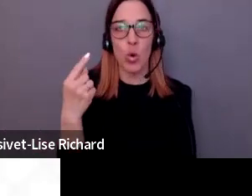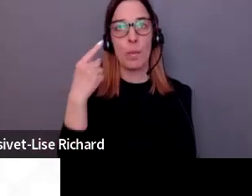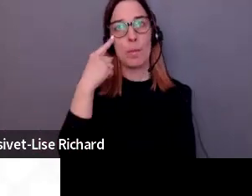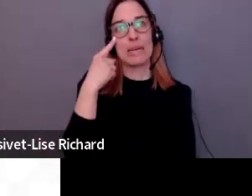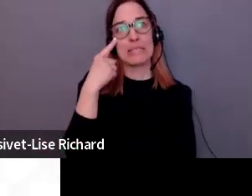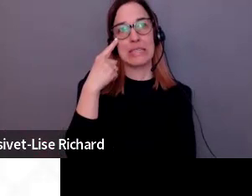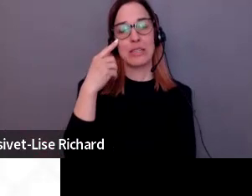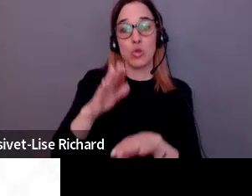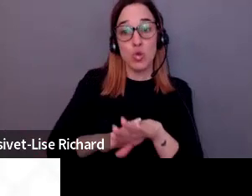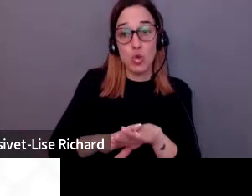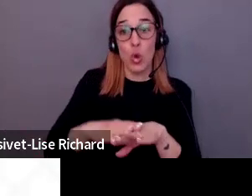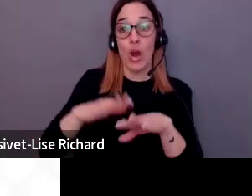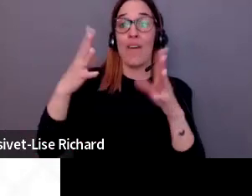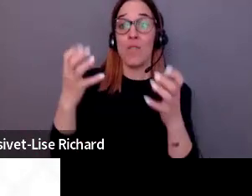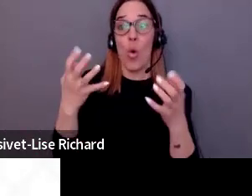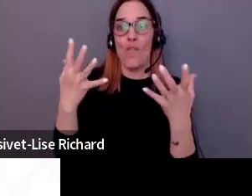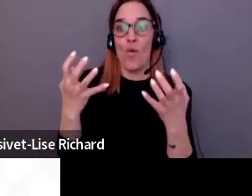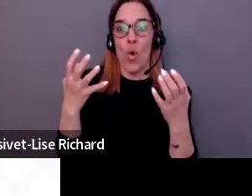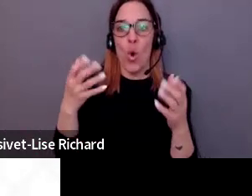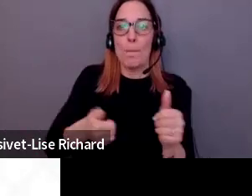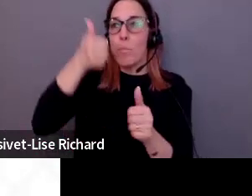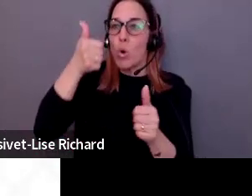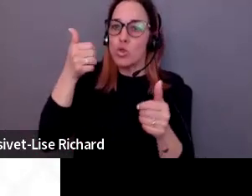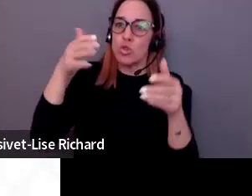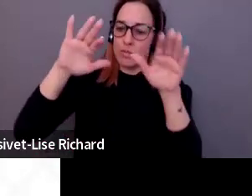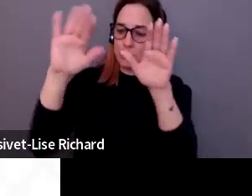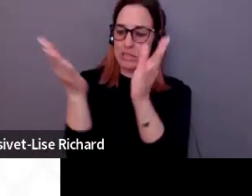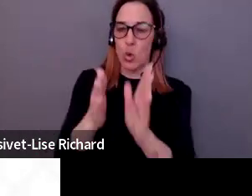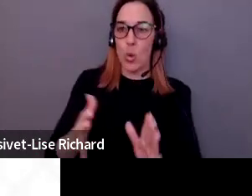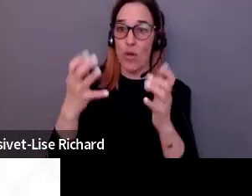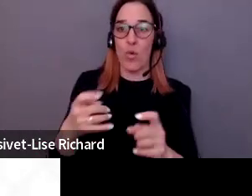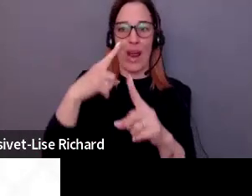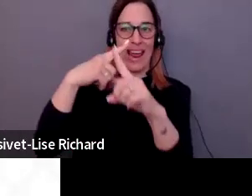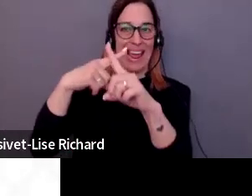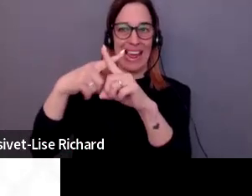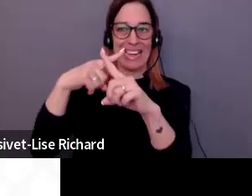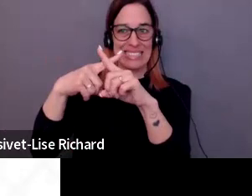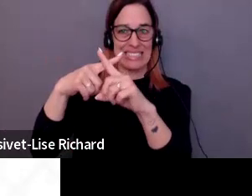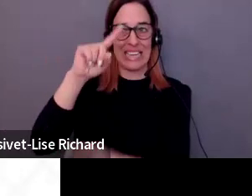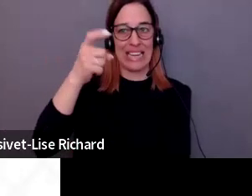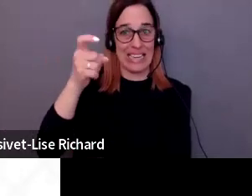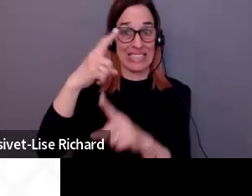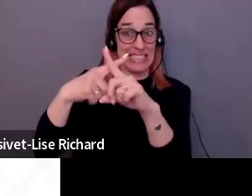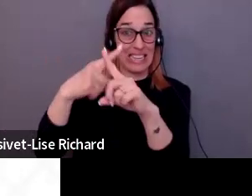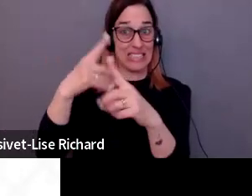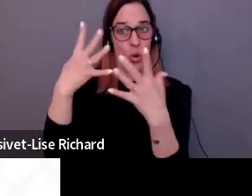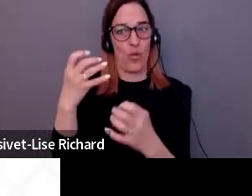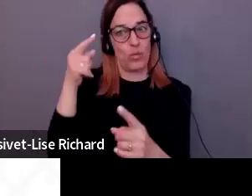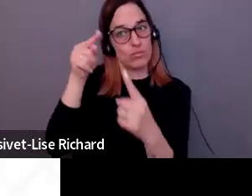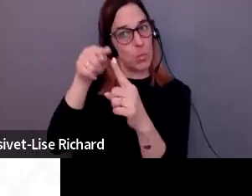de la silhouette en X. On va essayer de tromper l'œil et de ramener la silhouette à un X.